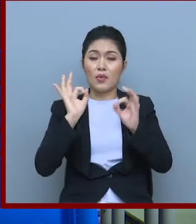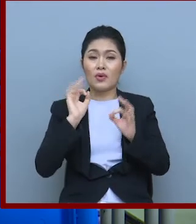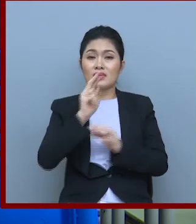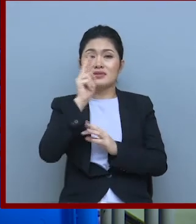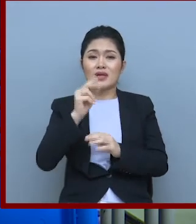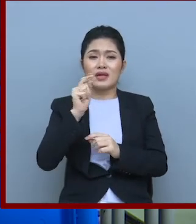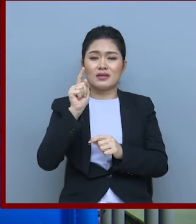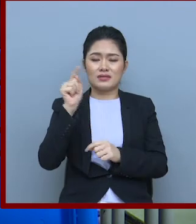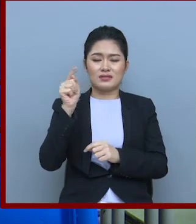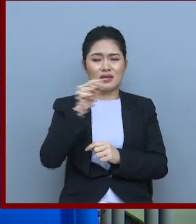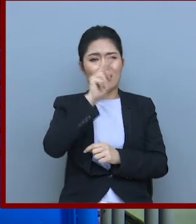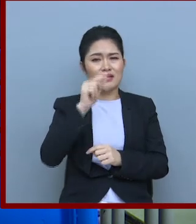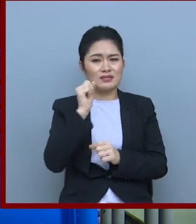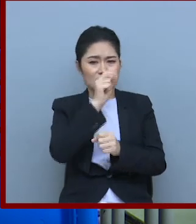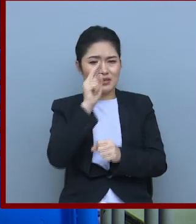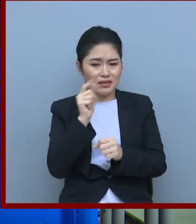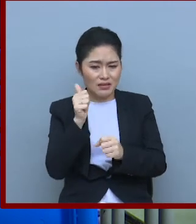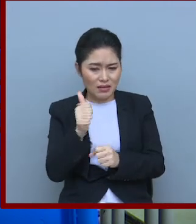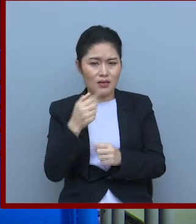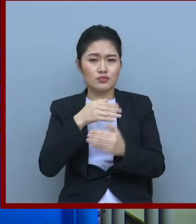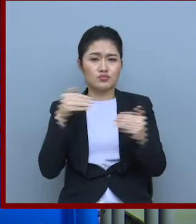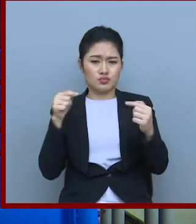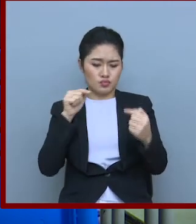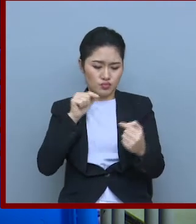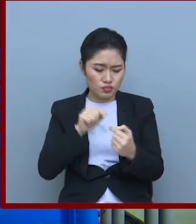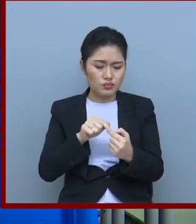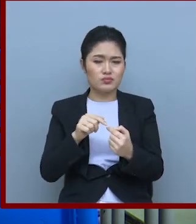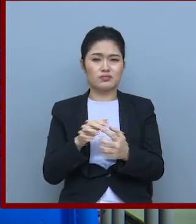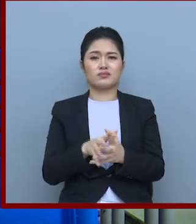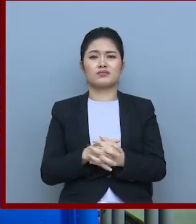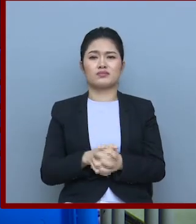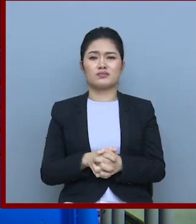ใช้กับ TCP/IP ได้โดยตรงเลยนะครับ